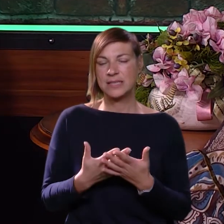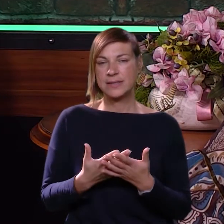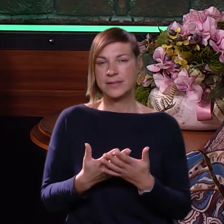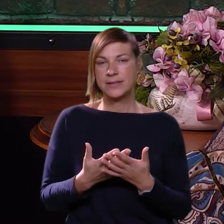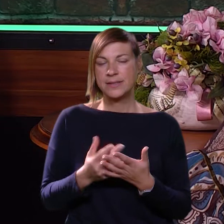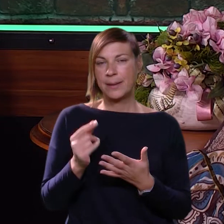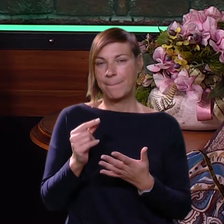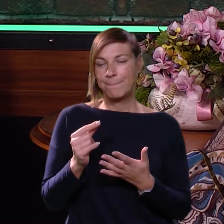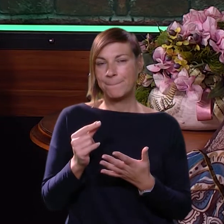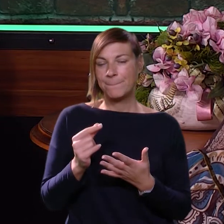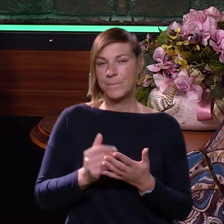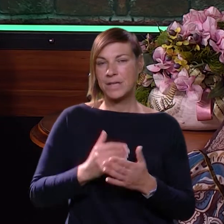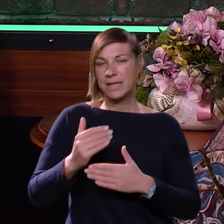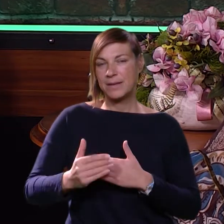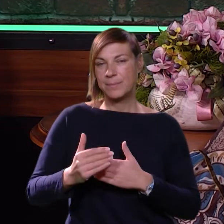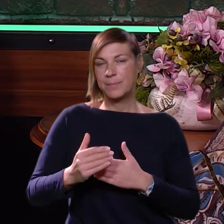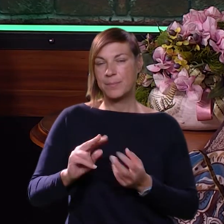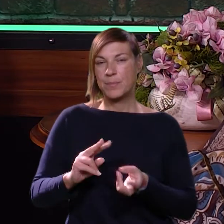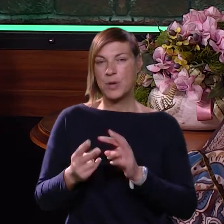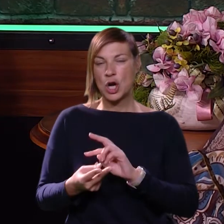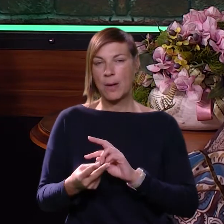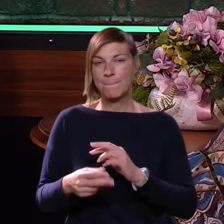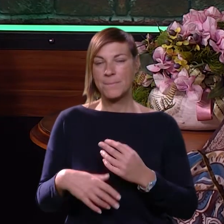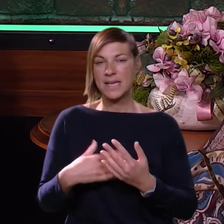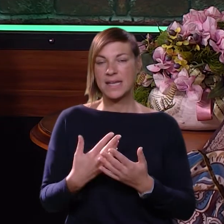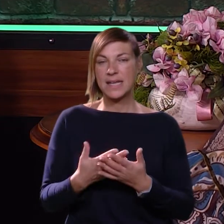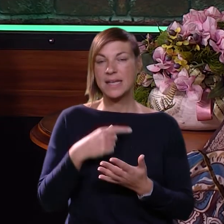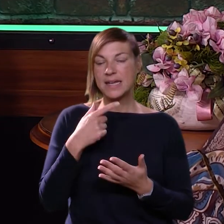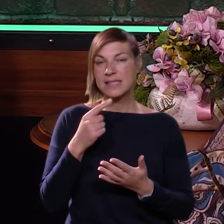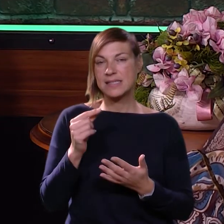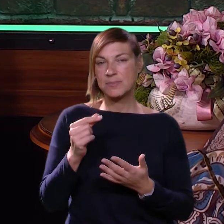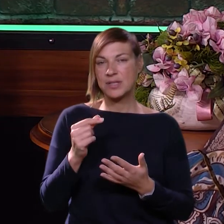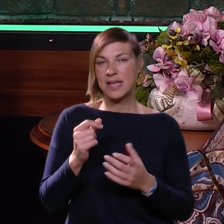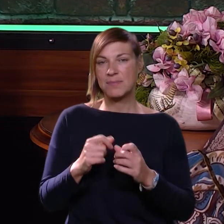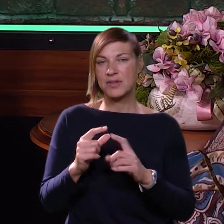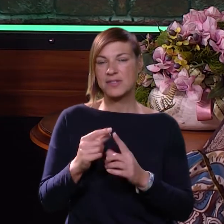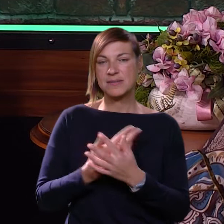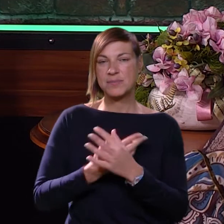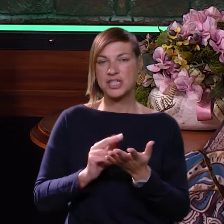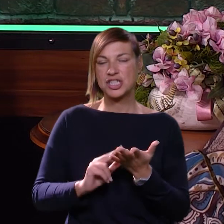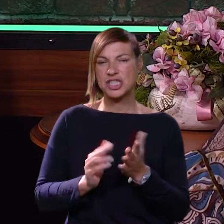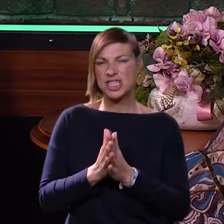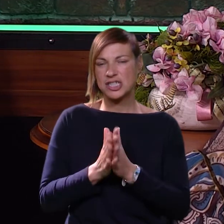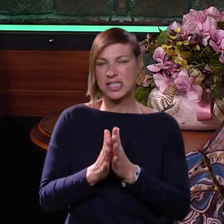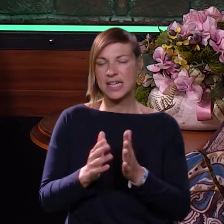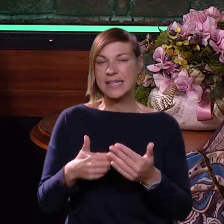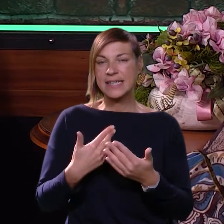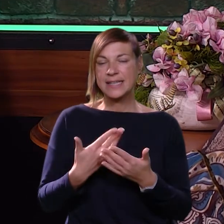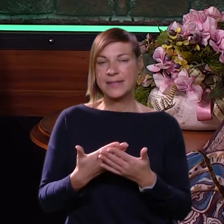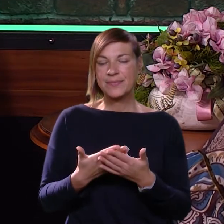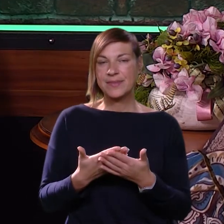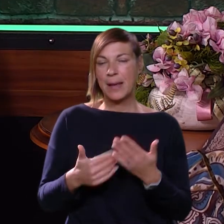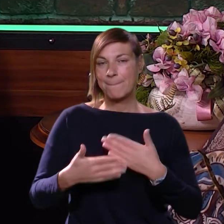malo... Postoje postradijacijske promjene, recimo da je malo spržen taj dio. Da